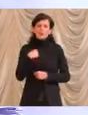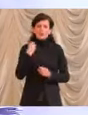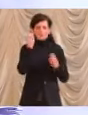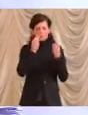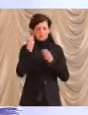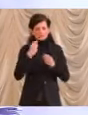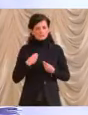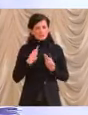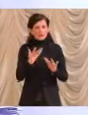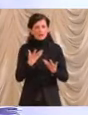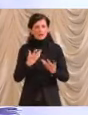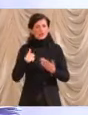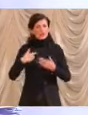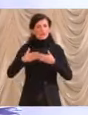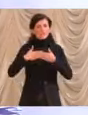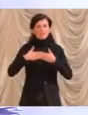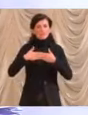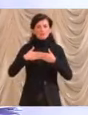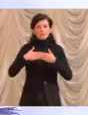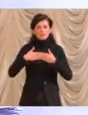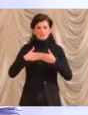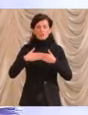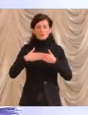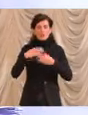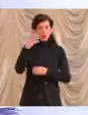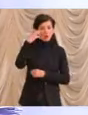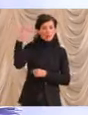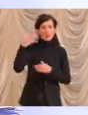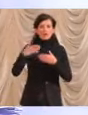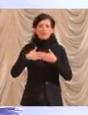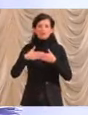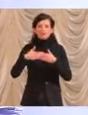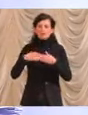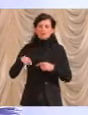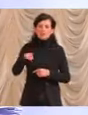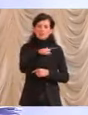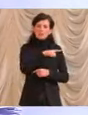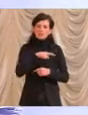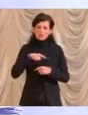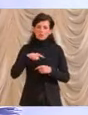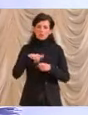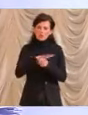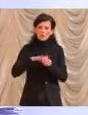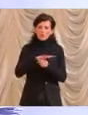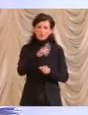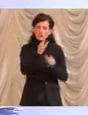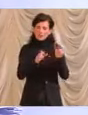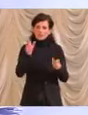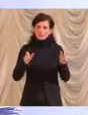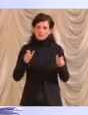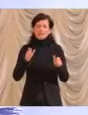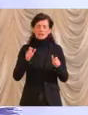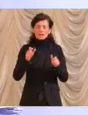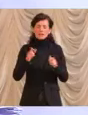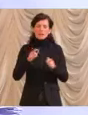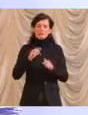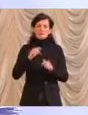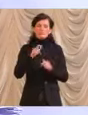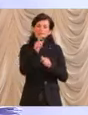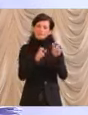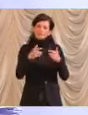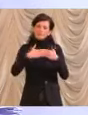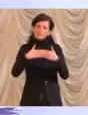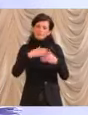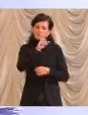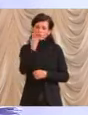tutti i sentimenti di vicinanza del governo, ma credo e sono sicuro di interpretare di tutti gli italiani